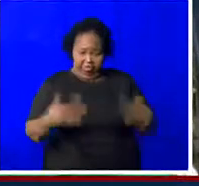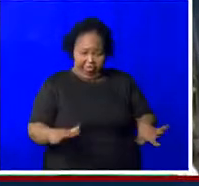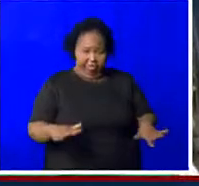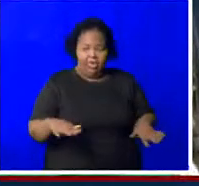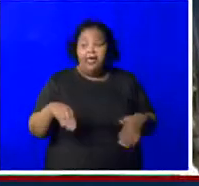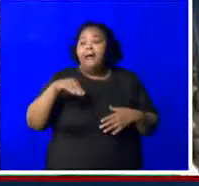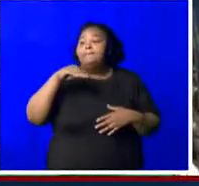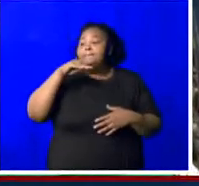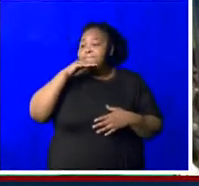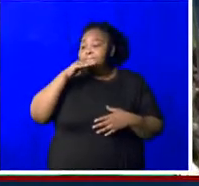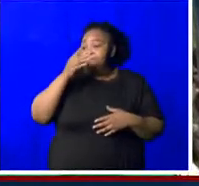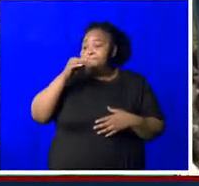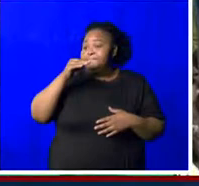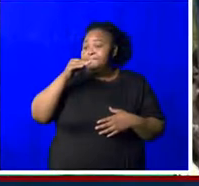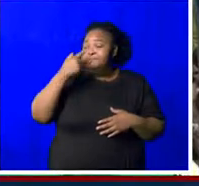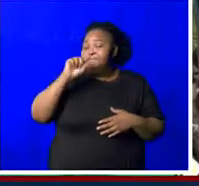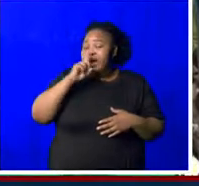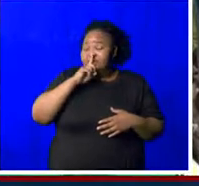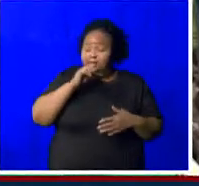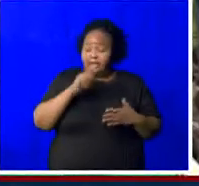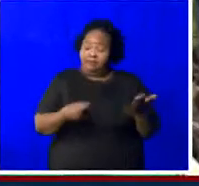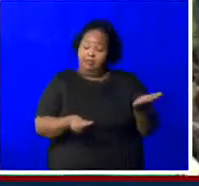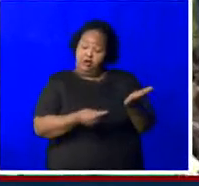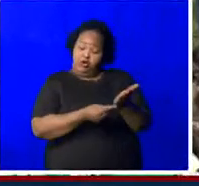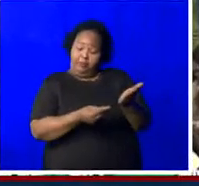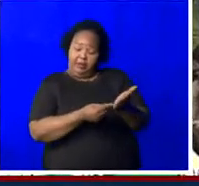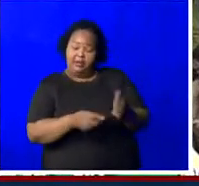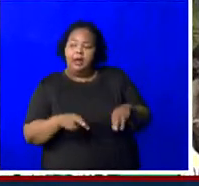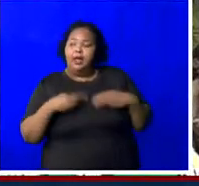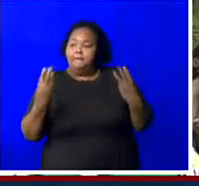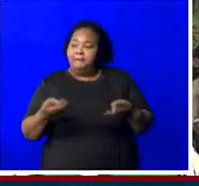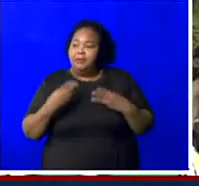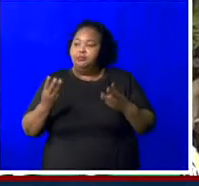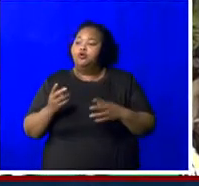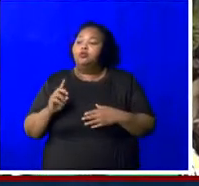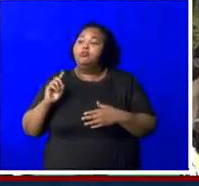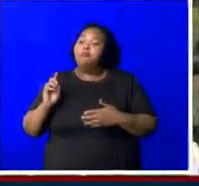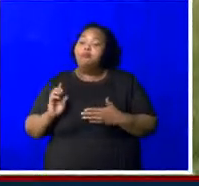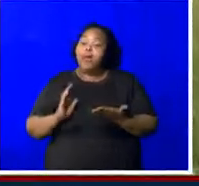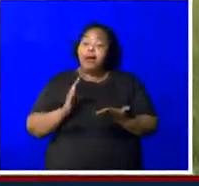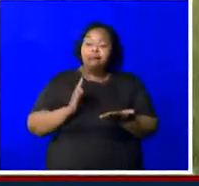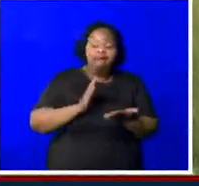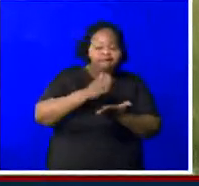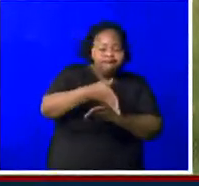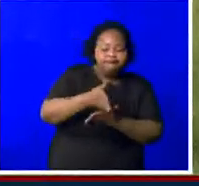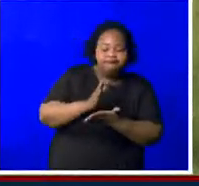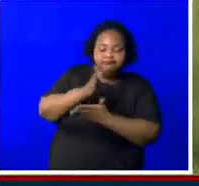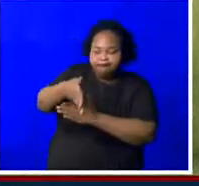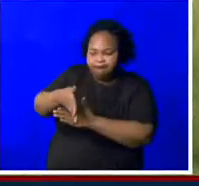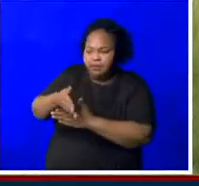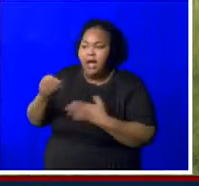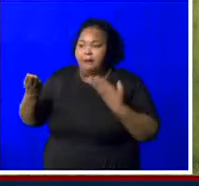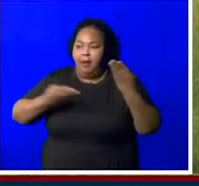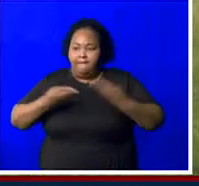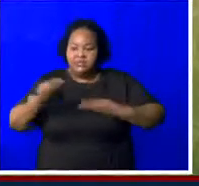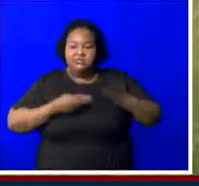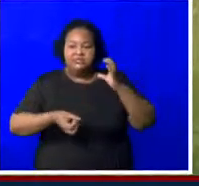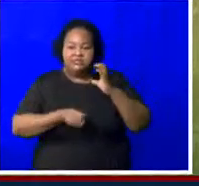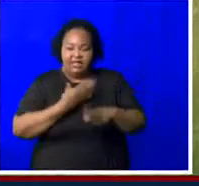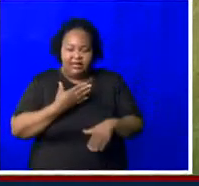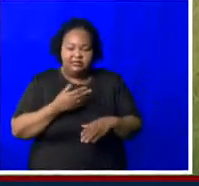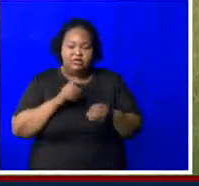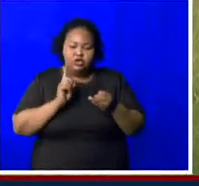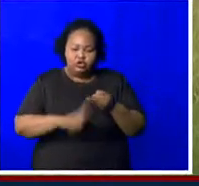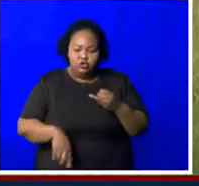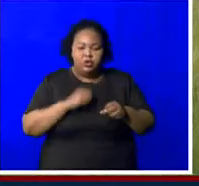khona wonke umuntu atoqala umsebenzi atofuna umsebenzi bese ke sesiyadzinga ke lokuthi leto tibi